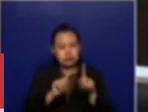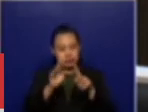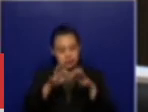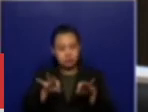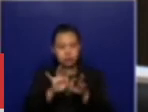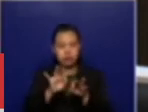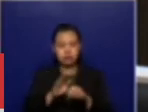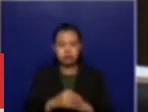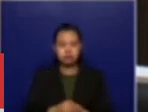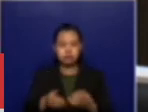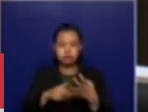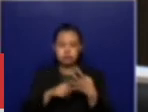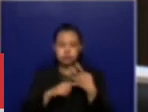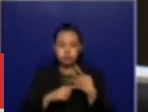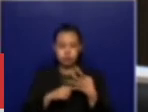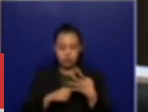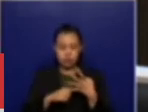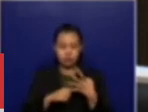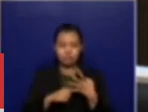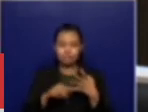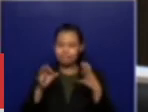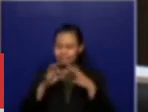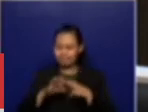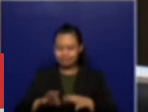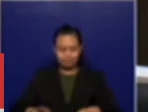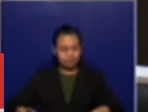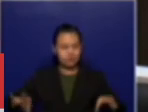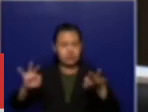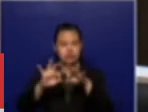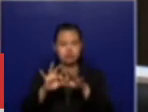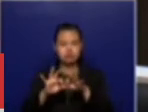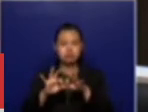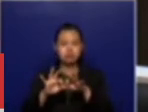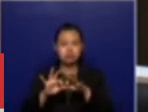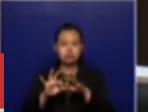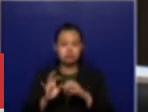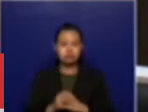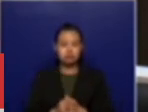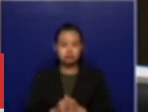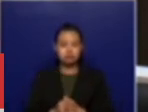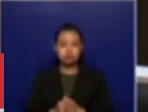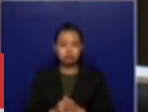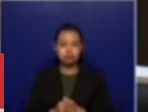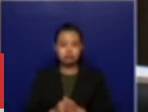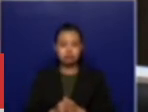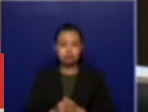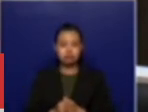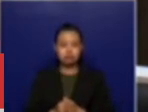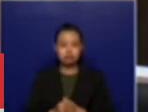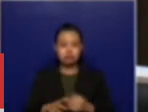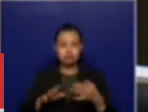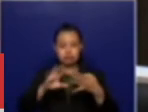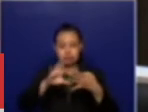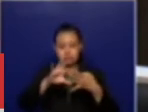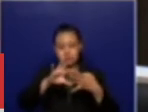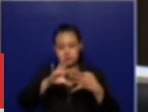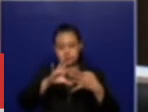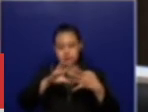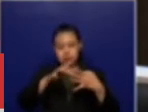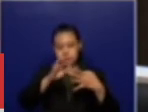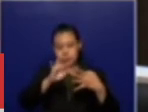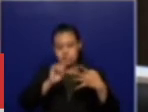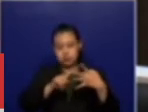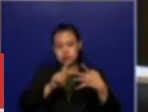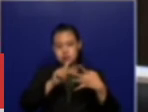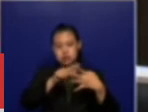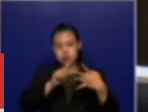และข้อสุดท้ายครับสำคัญอย่างยิ่งแล้วก็เป็นเรื่องซึ่งเชื่อมโยง3ข้อท่านทำ